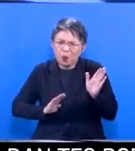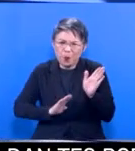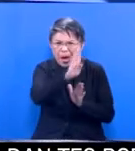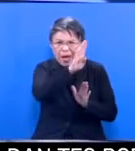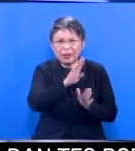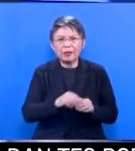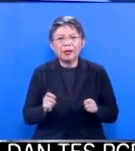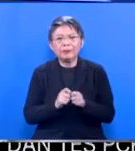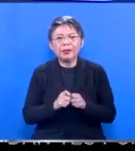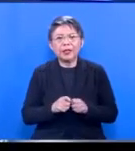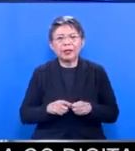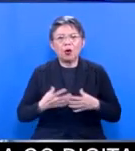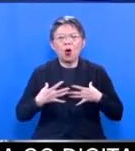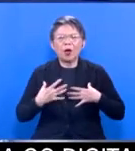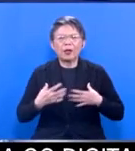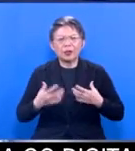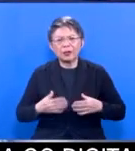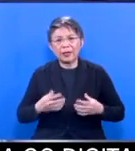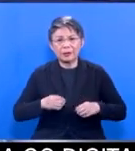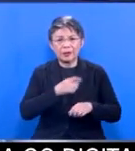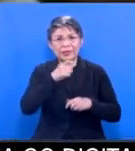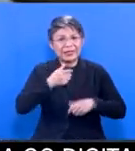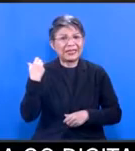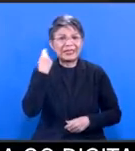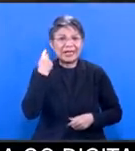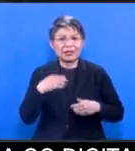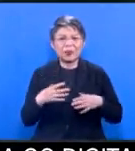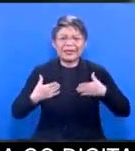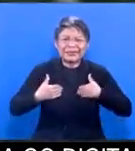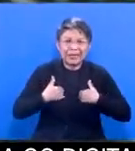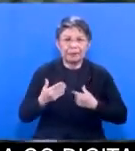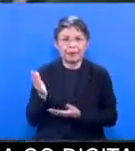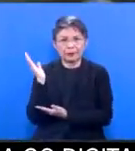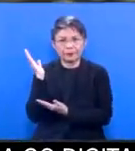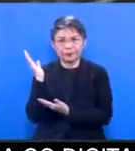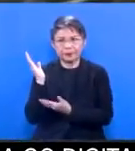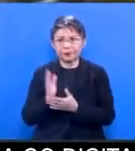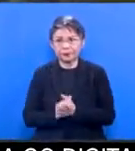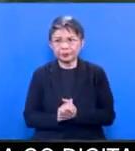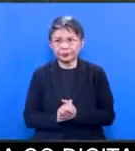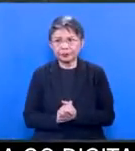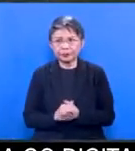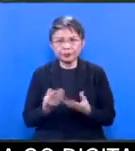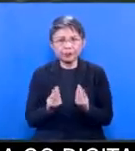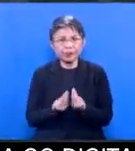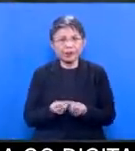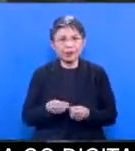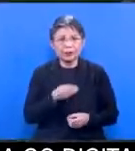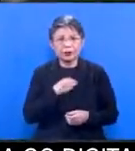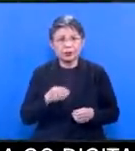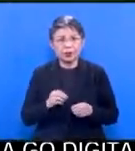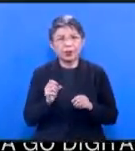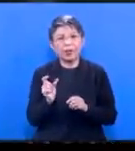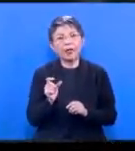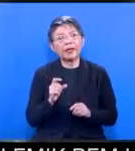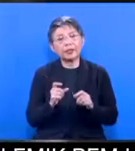hingga mengakibatkan bor ICU penuh. Dalam video yang menjadi viral ini, terlihat sejumlah tenaga medis RSUD Dr.